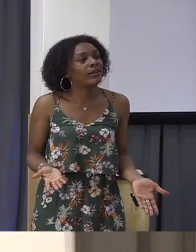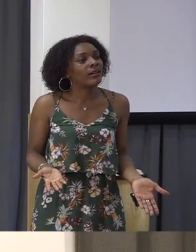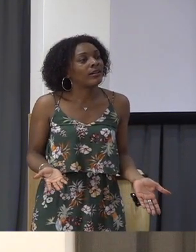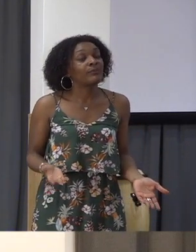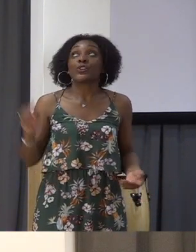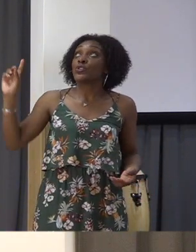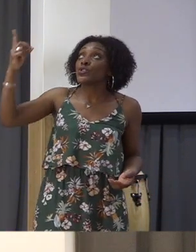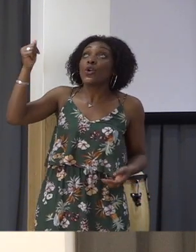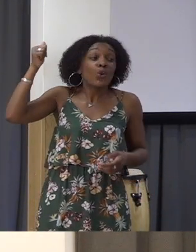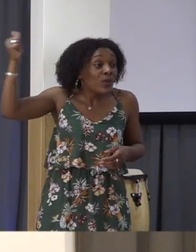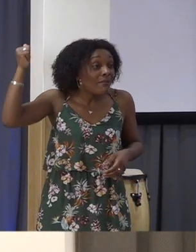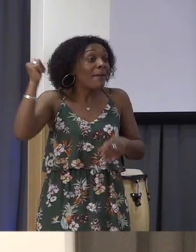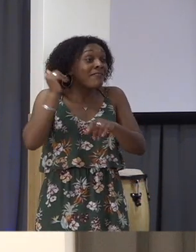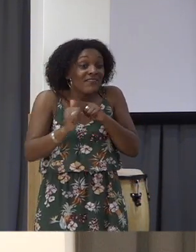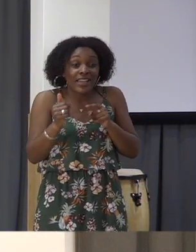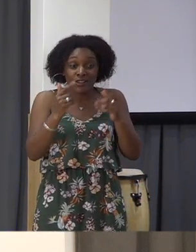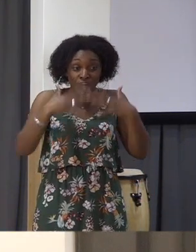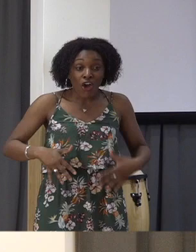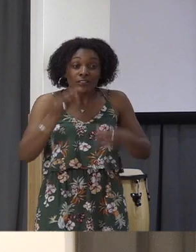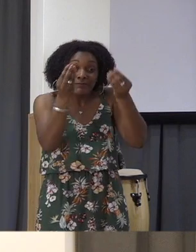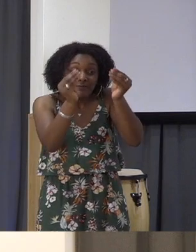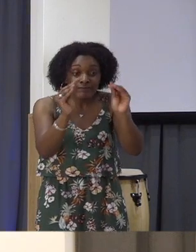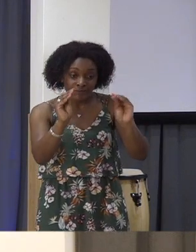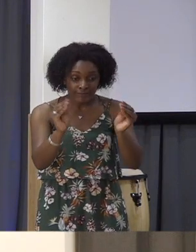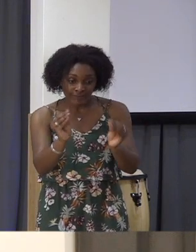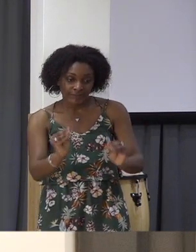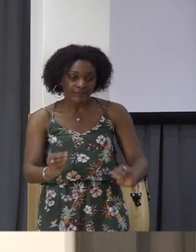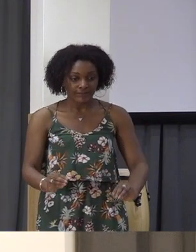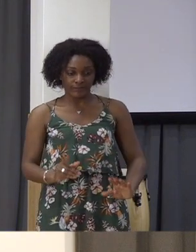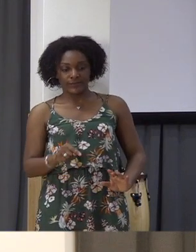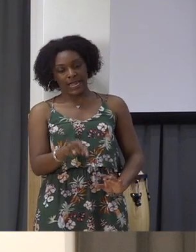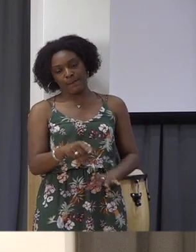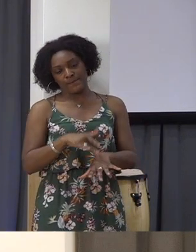Dieu a disposé le corps de manière à donner plus d'honneur à ceux qui en manquaient,